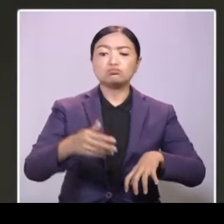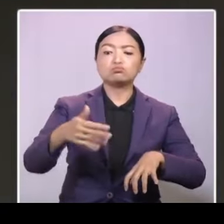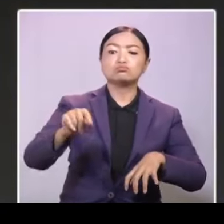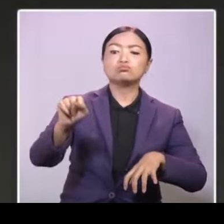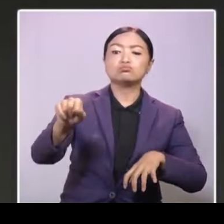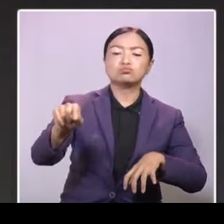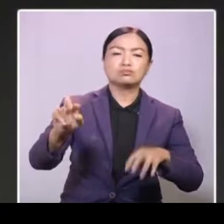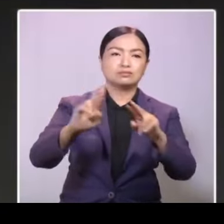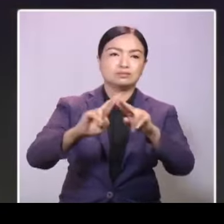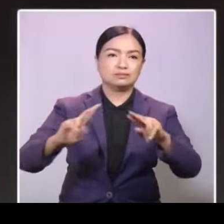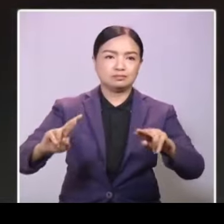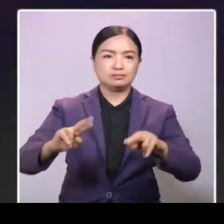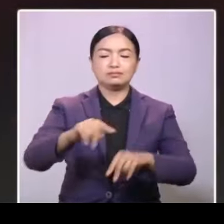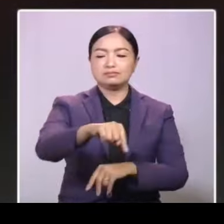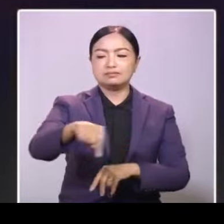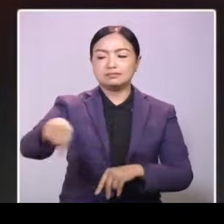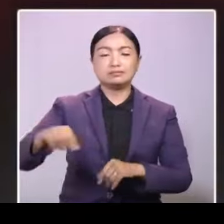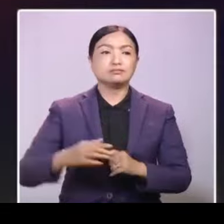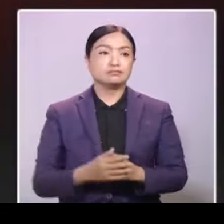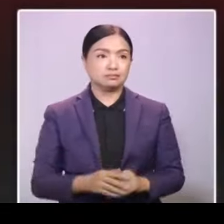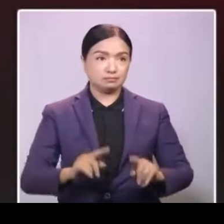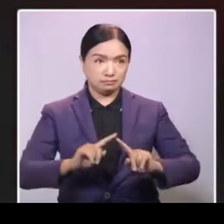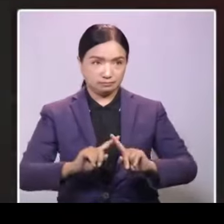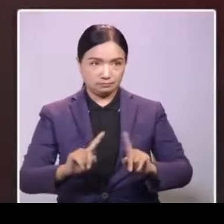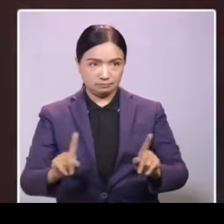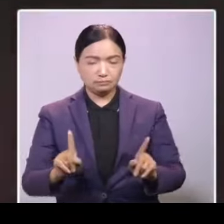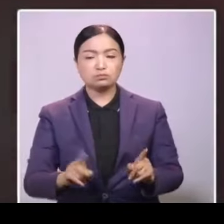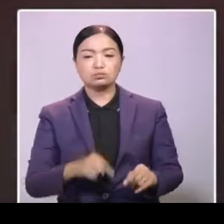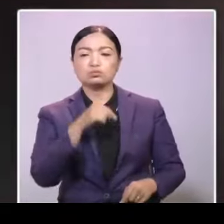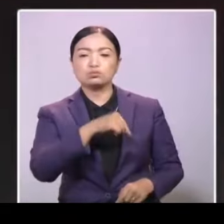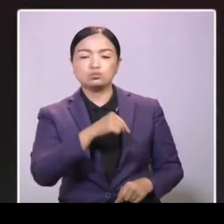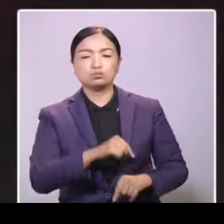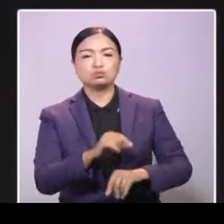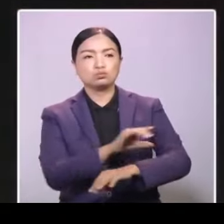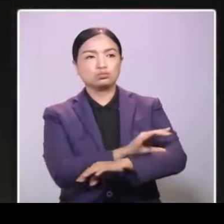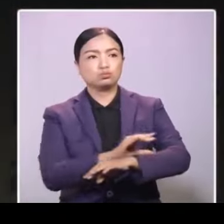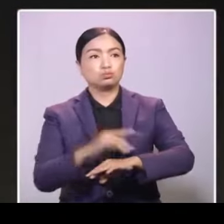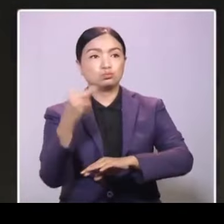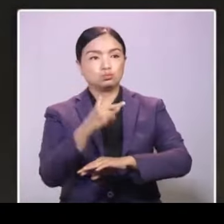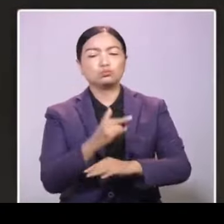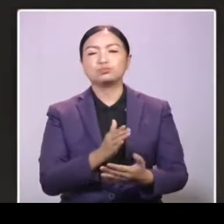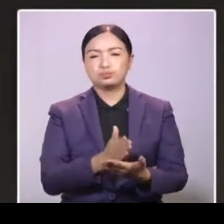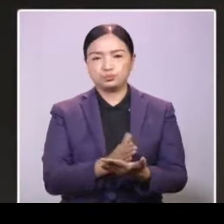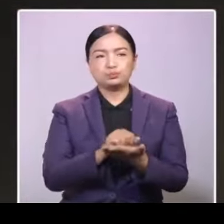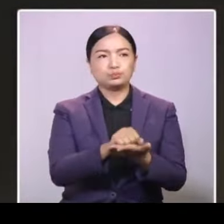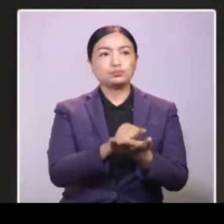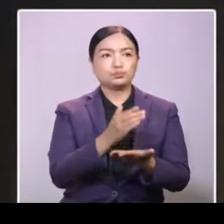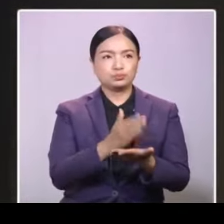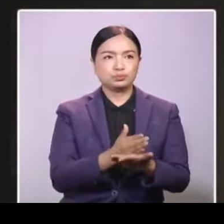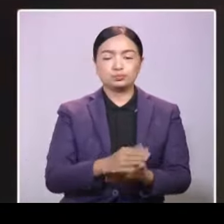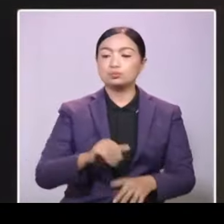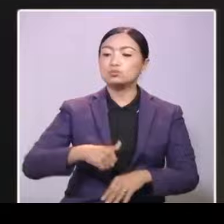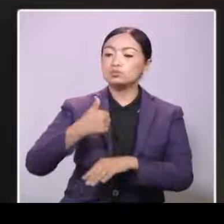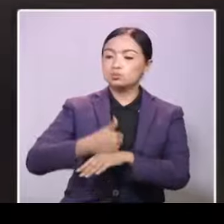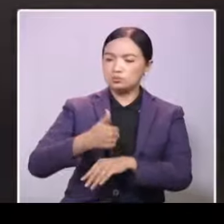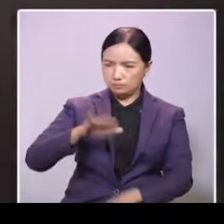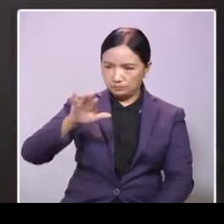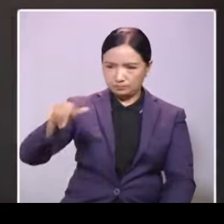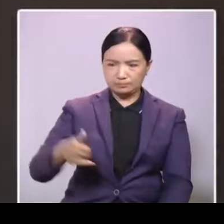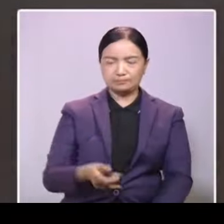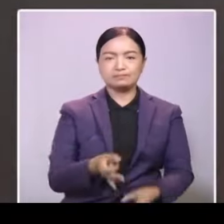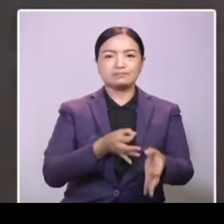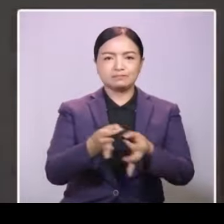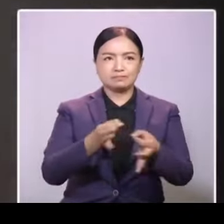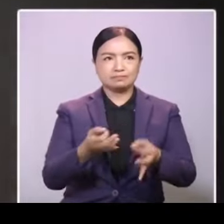ไหมไอ้ร้านค้าข้างล่างแต่ว่าต้องคงต้องหยุดให้บริการสถานีนี้ก่อนเอ้าท่านหัวหน้าสถานีอธิบายหน่อยประชาชนจะ